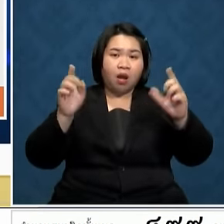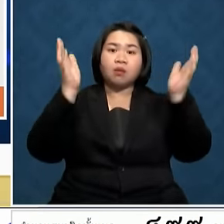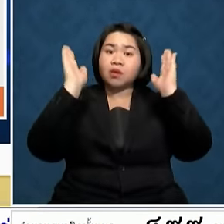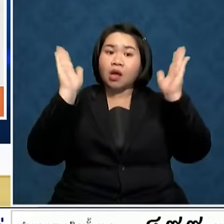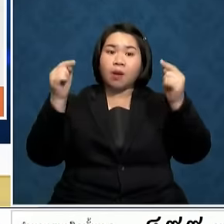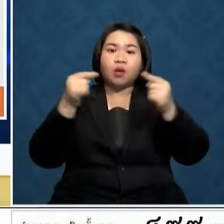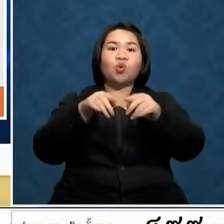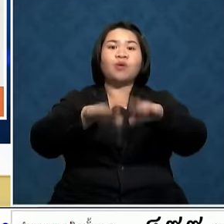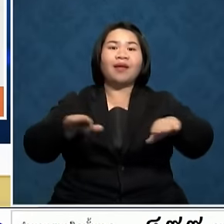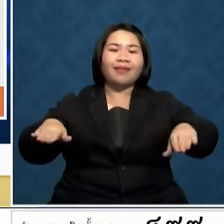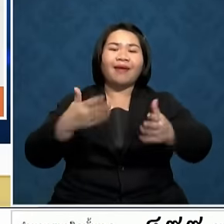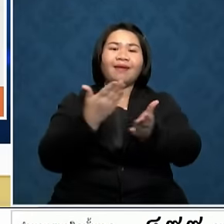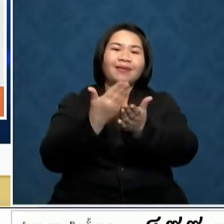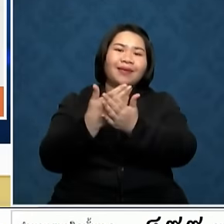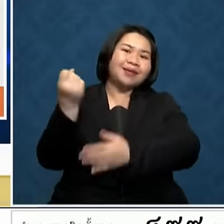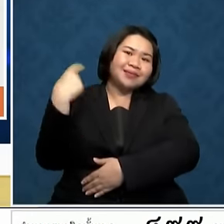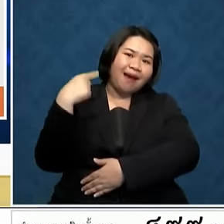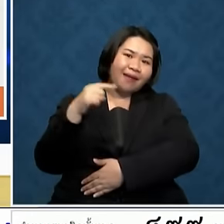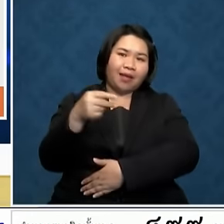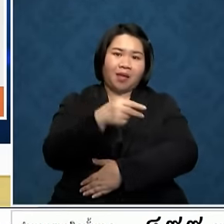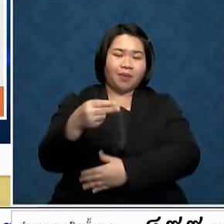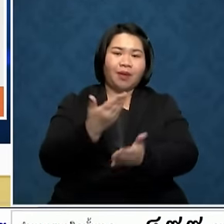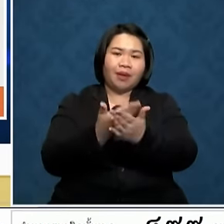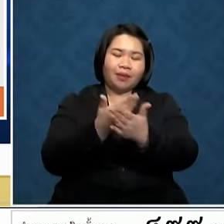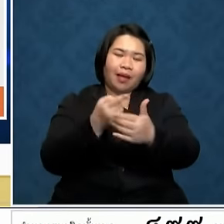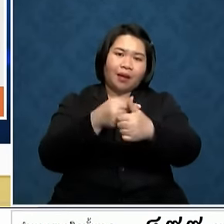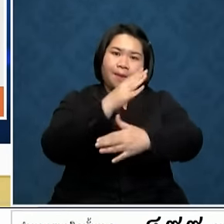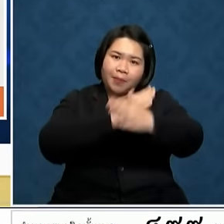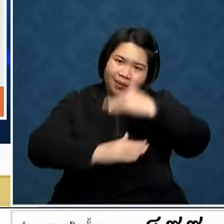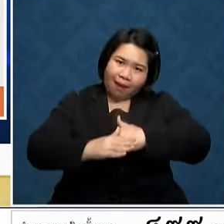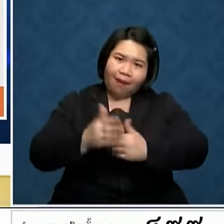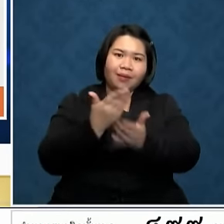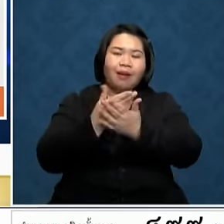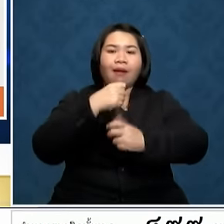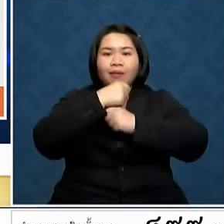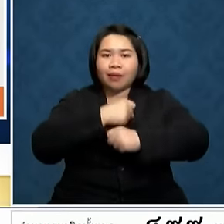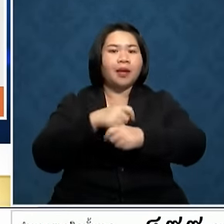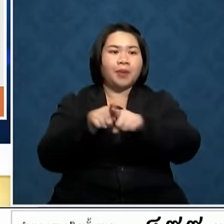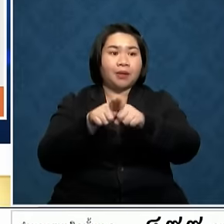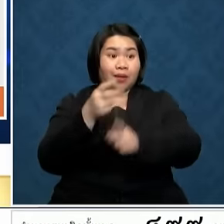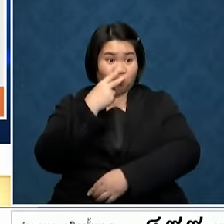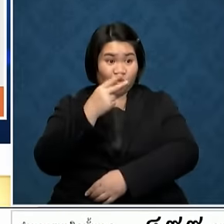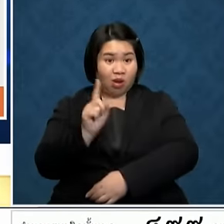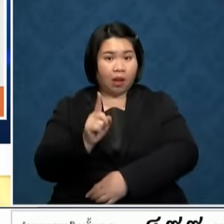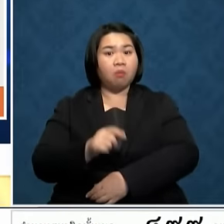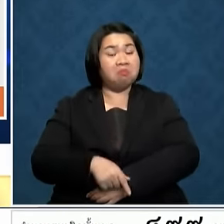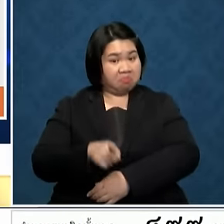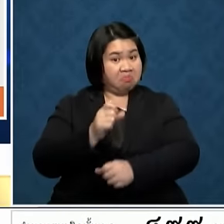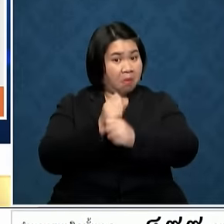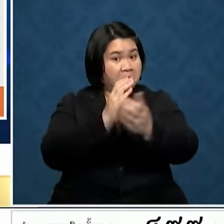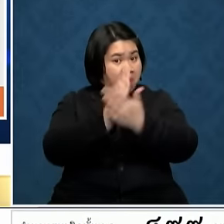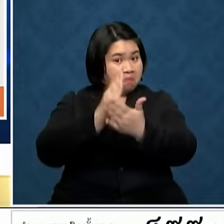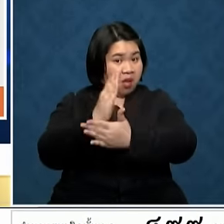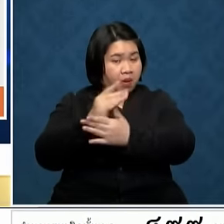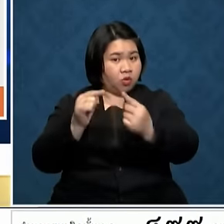เรื่องของเงินเด็เล็กซใน Caption กจะมกพดถงเบี้ยคนพิกาแล้วก็เวีผู้สุขยุดดวยเช่นกันเสมือนกว่าเป็ผลงานคามสำเร็หอก